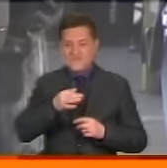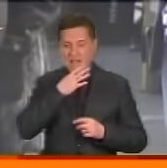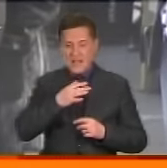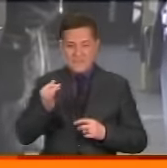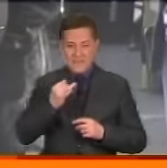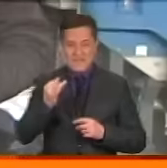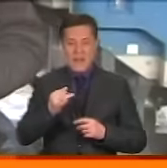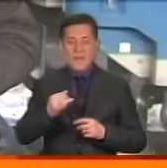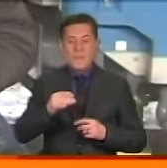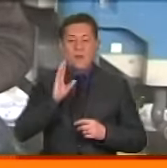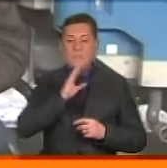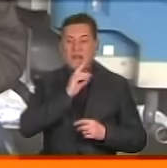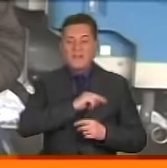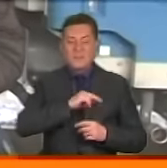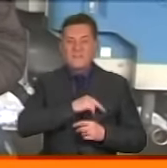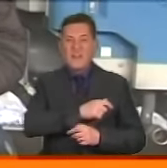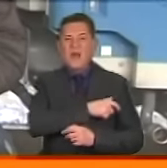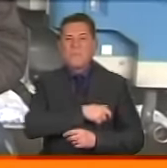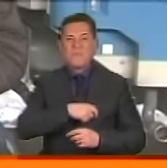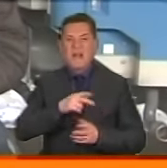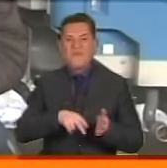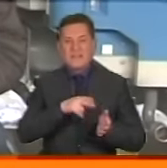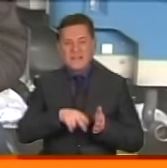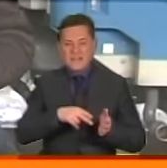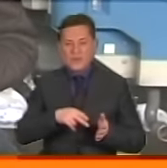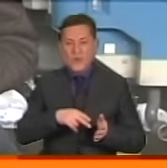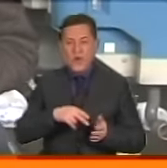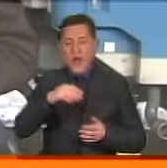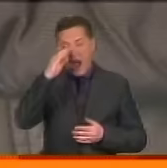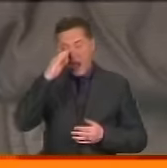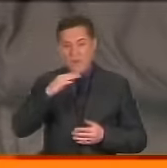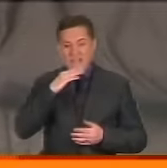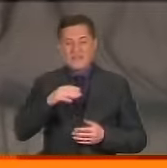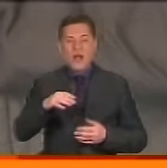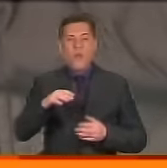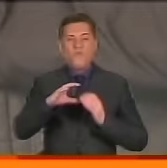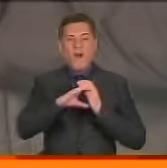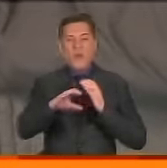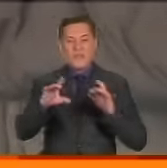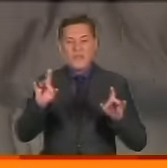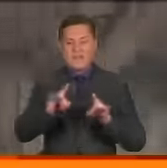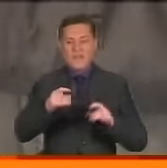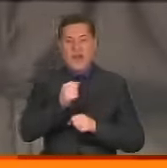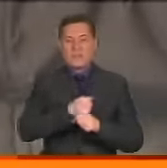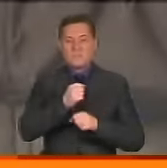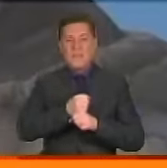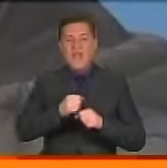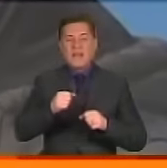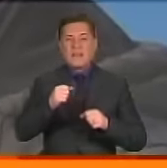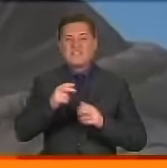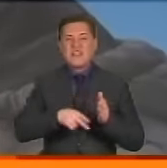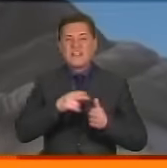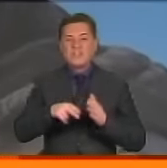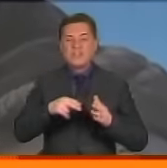– у вагоні-ресторані. Хлопець же став програмістом. Та від залізниці далеко не пішов. Розробляє залізничні програми-симулятори. От